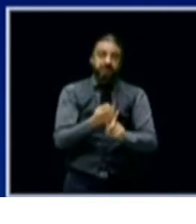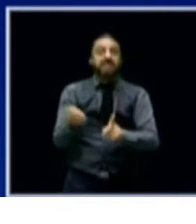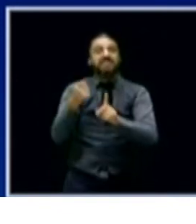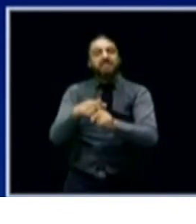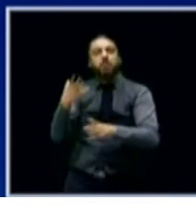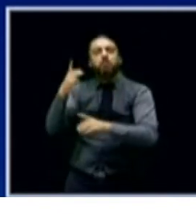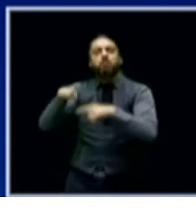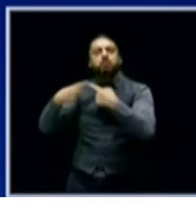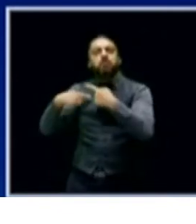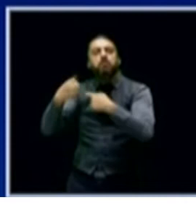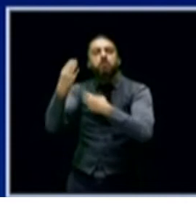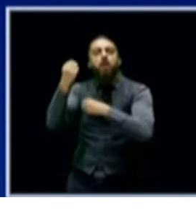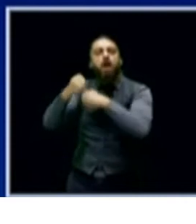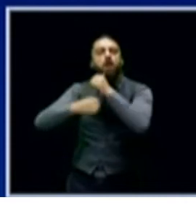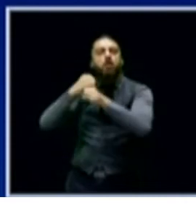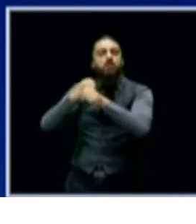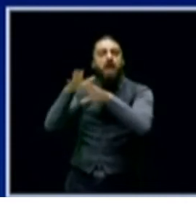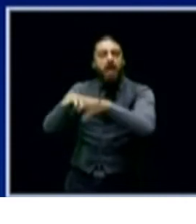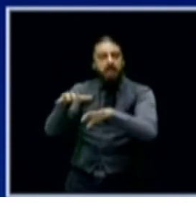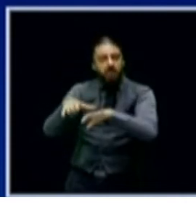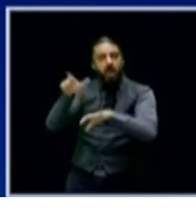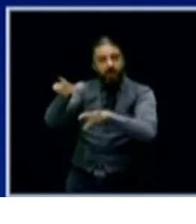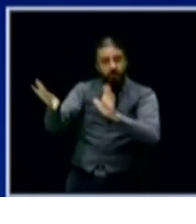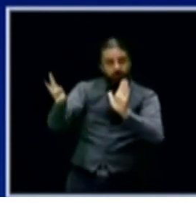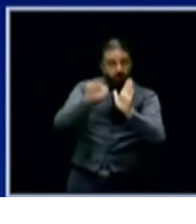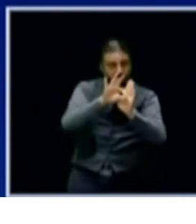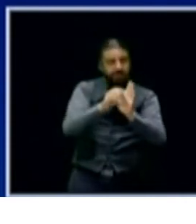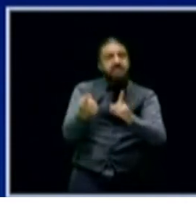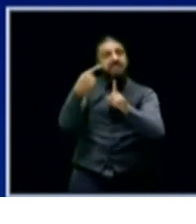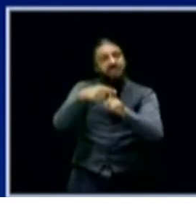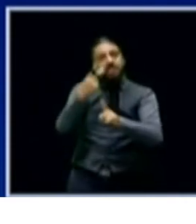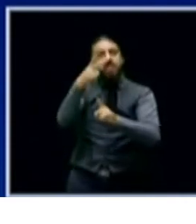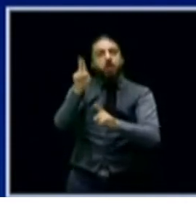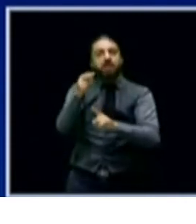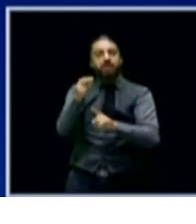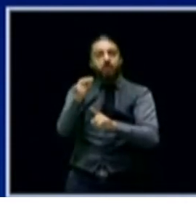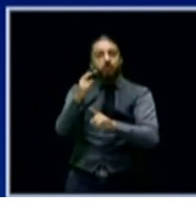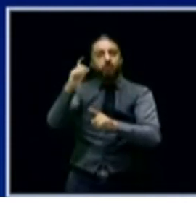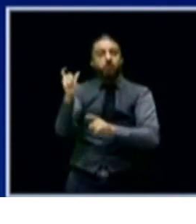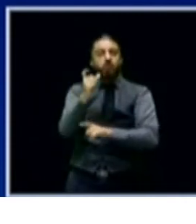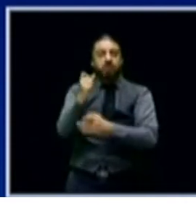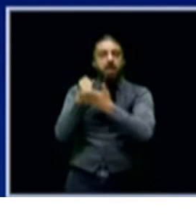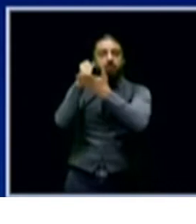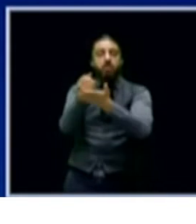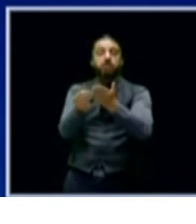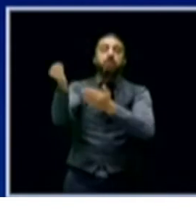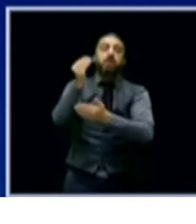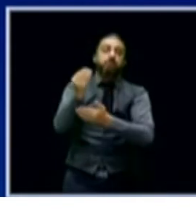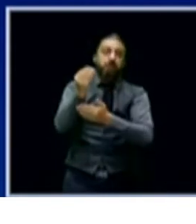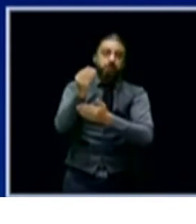κίνητρο 200 ευρώ στην επιδότηση ανά μήνα. ανά μήνα για την